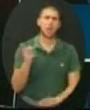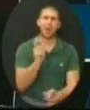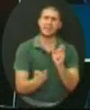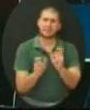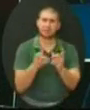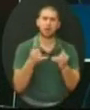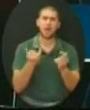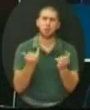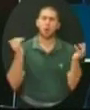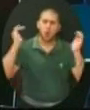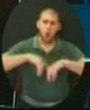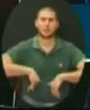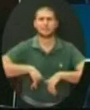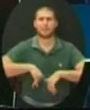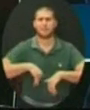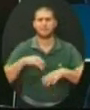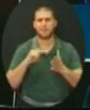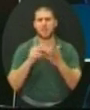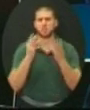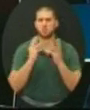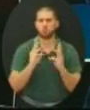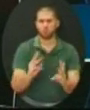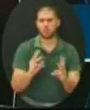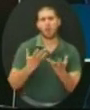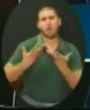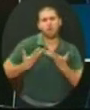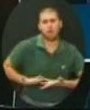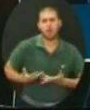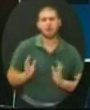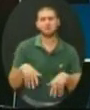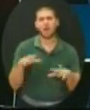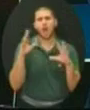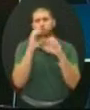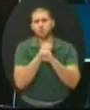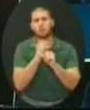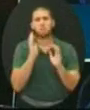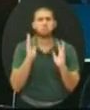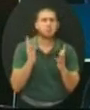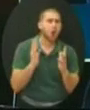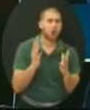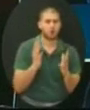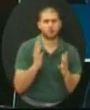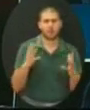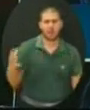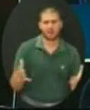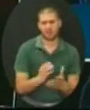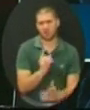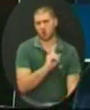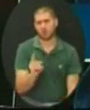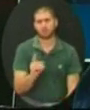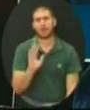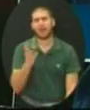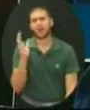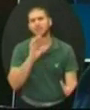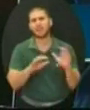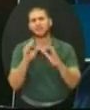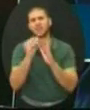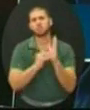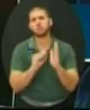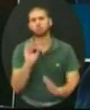אזרחים שהיום קורסים תחת השיטה ותחת האג'נדה המאוד לא חברתית במשרד האוצר. איך תרכיבי את